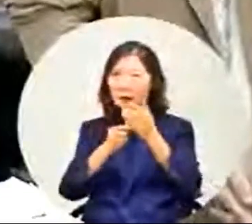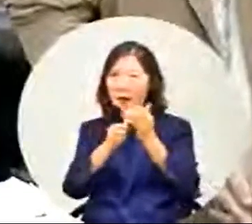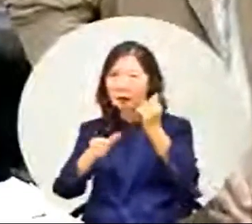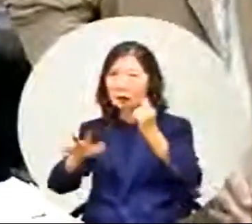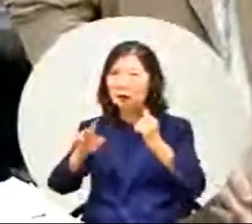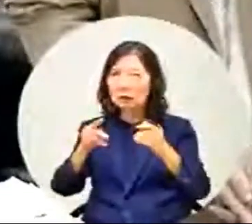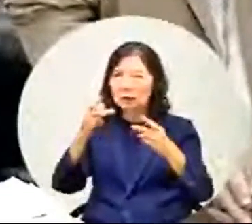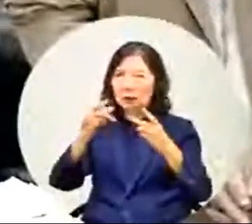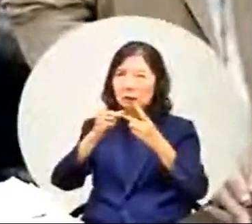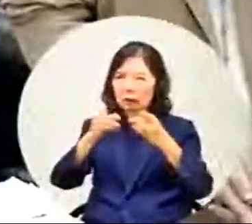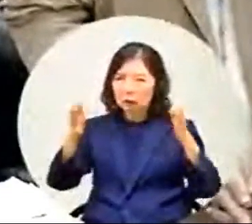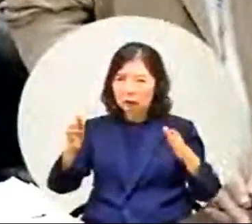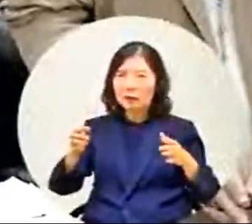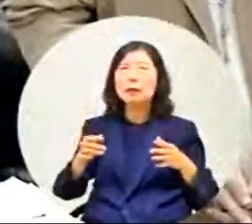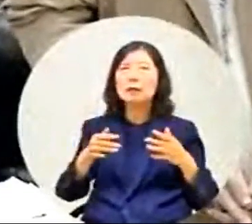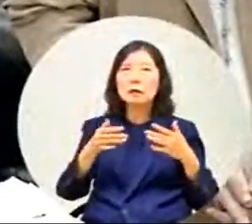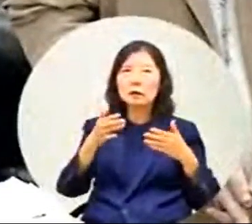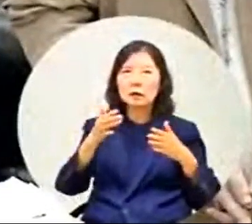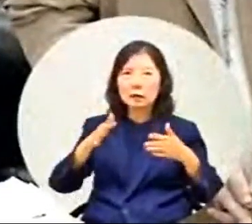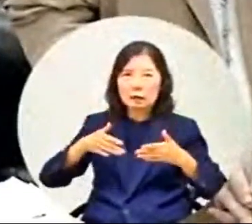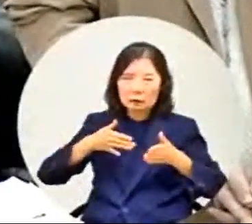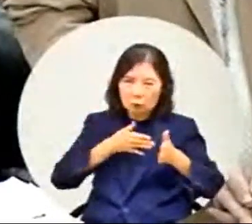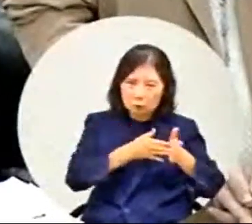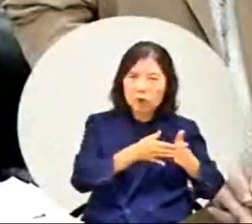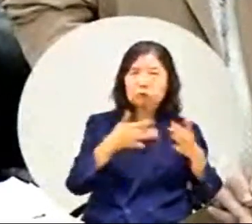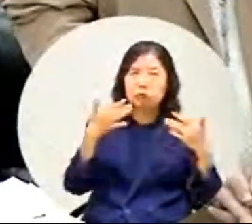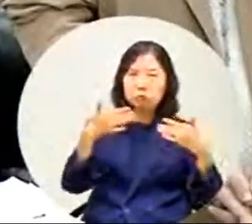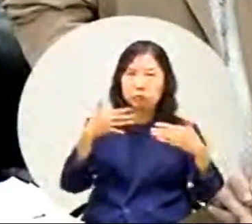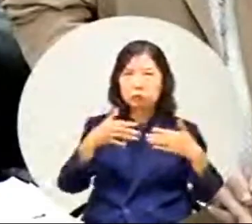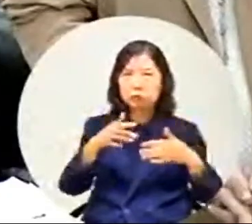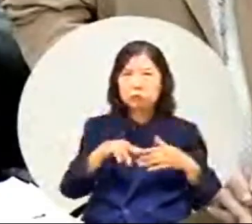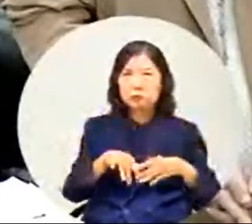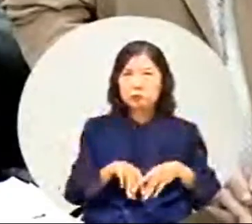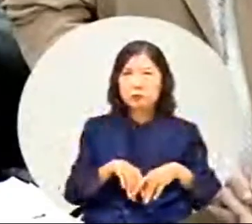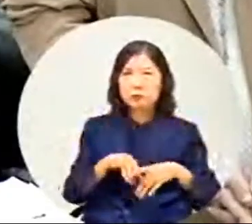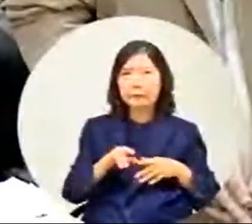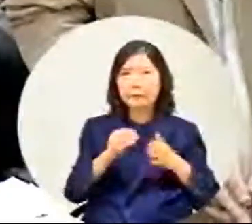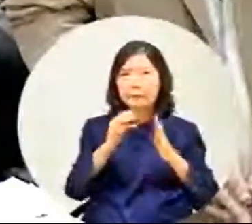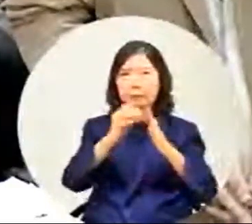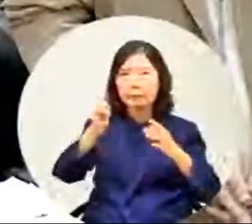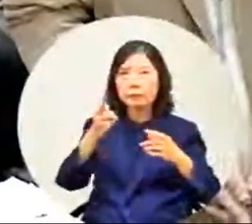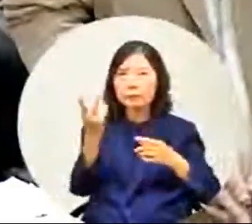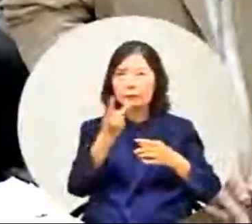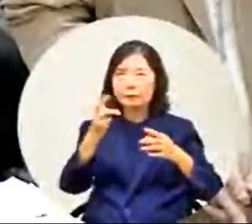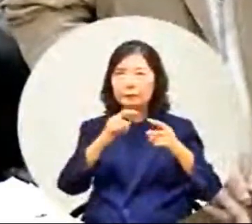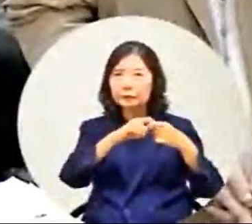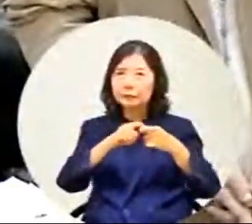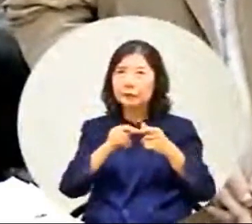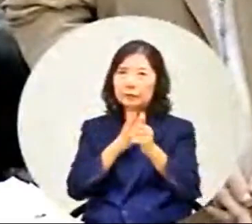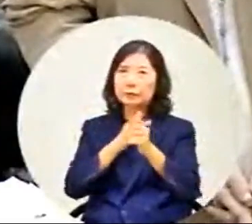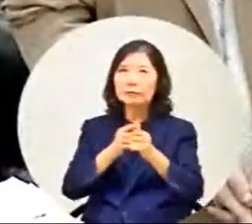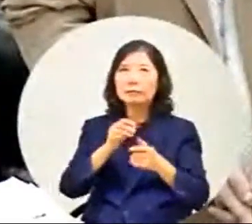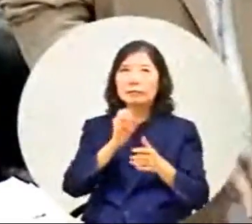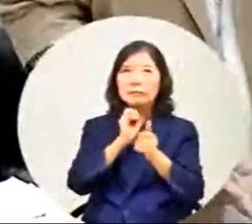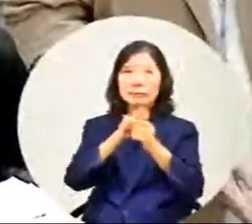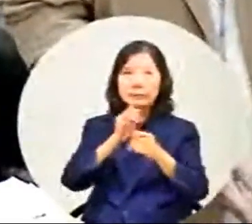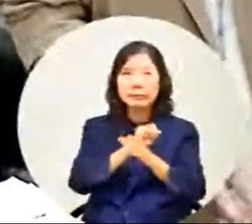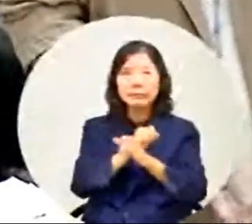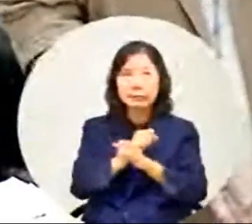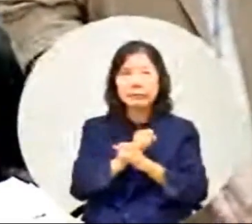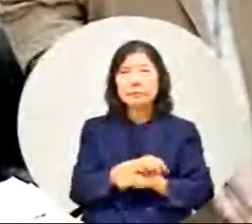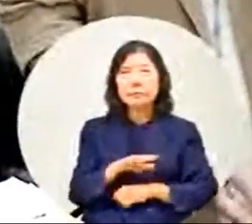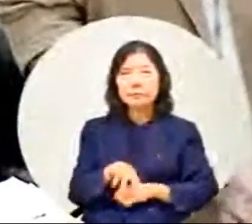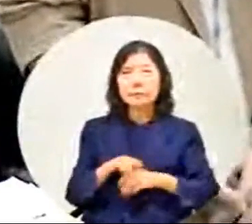轨目前最大的问题。所以局长，我们两个的联合质询只是想要提醒你，因为目